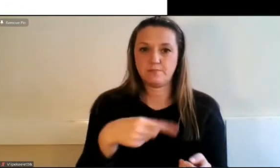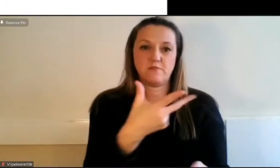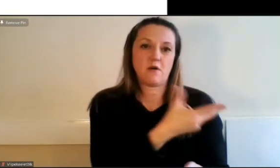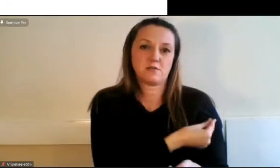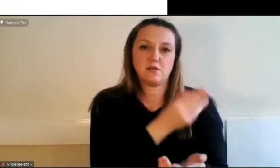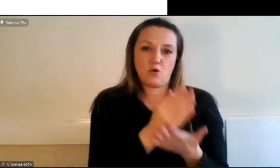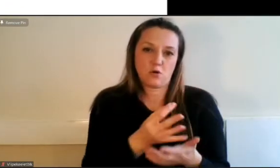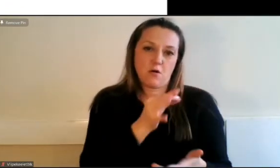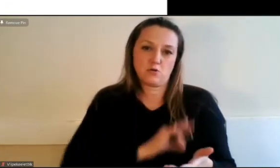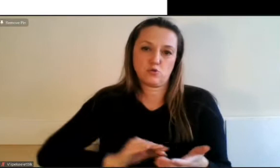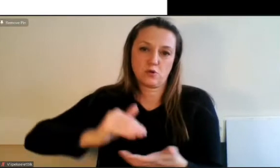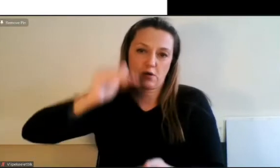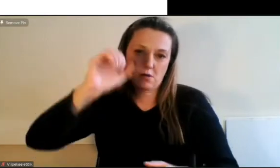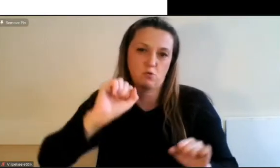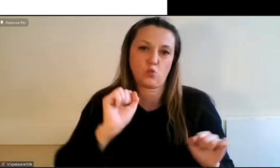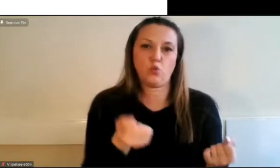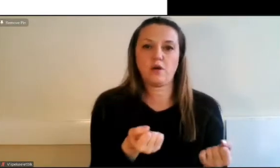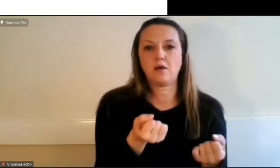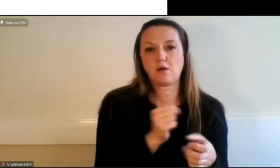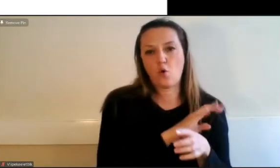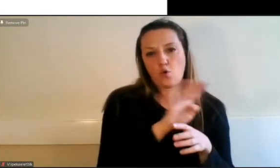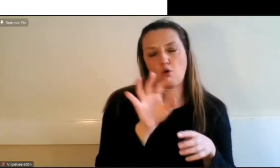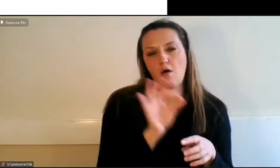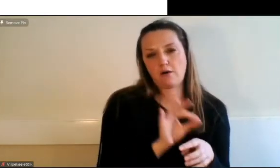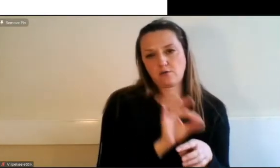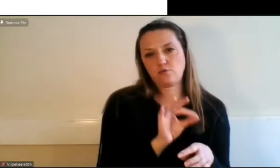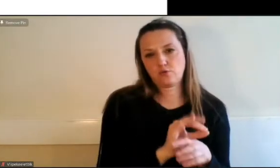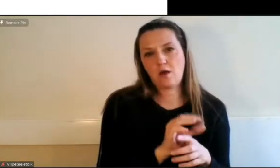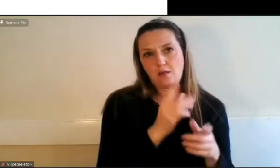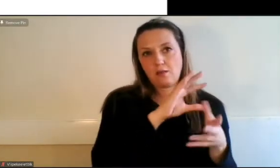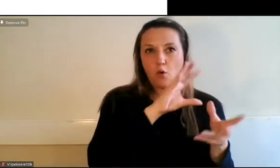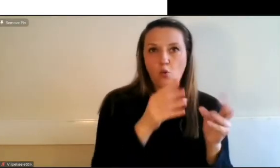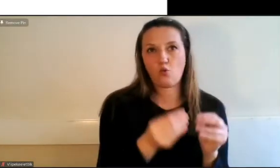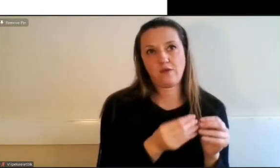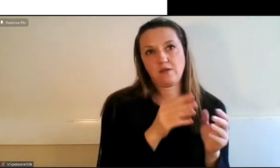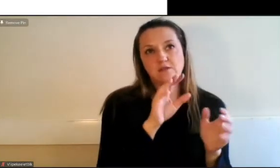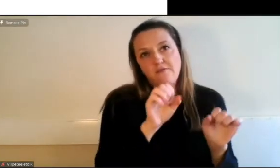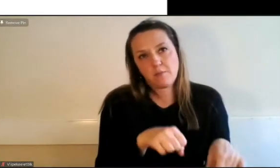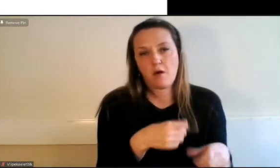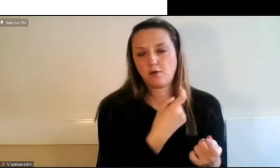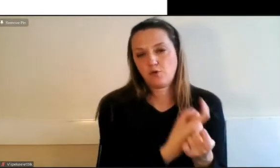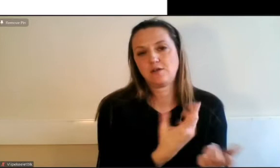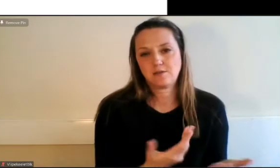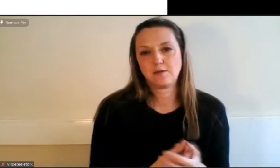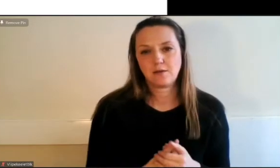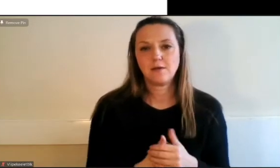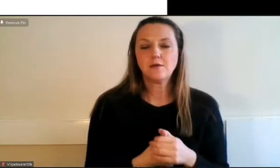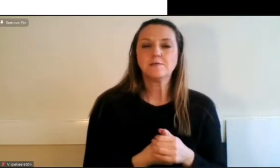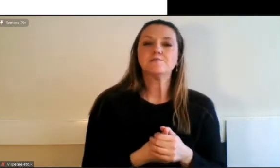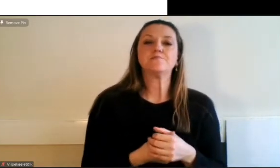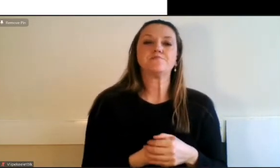poistest ja meestest ei vaja isegi haiglaravi, nad saavad kodus sellega hakkama, võtavad mõned päevad ibuprofeeni, mis